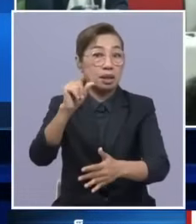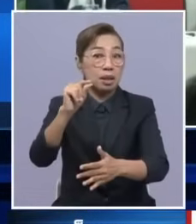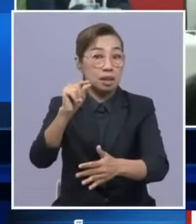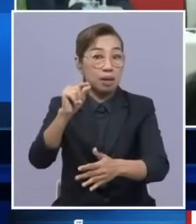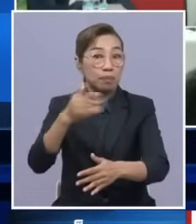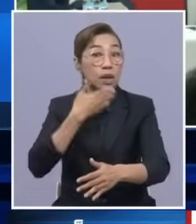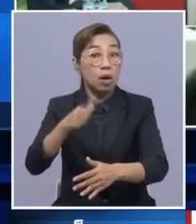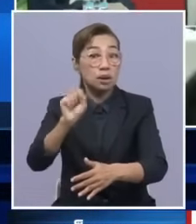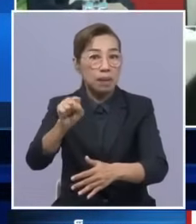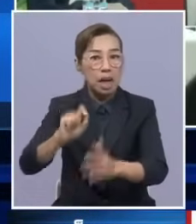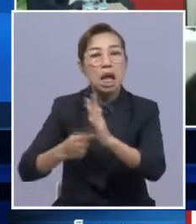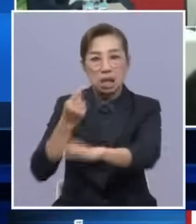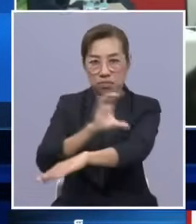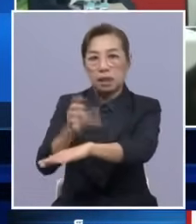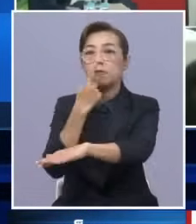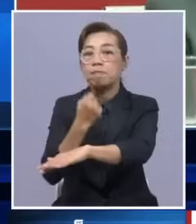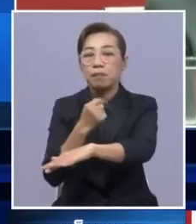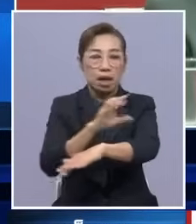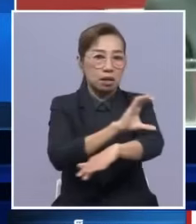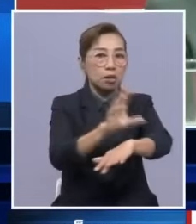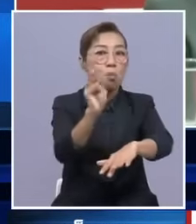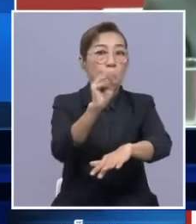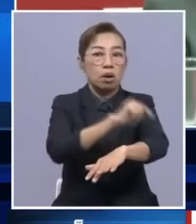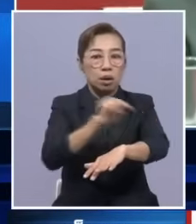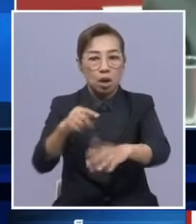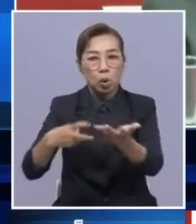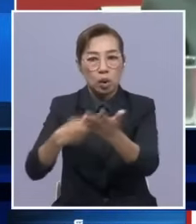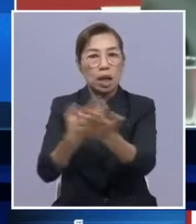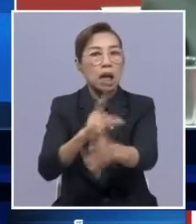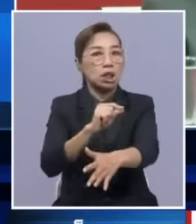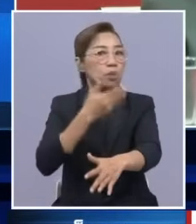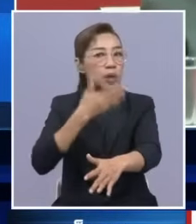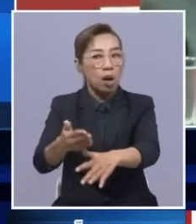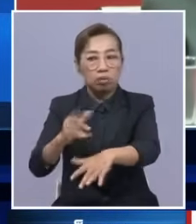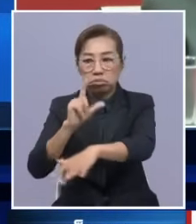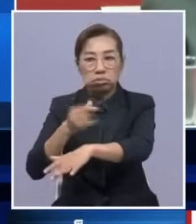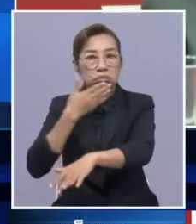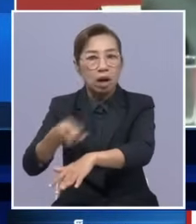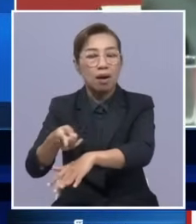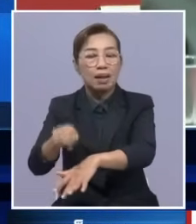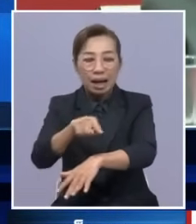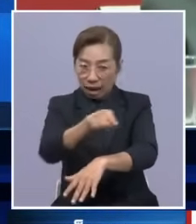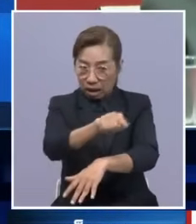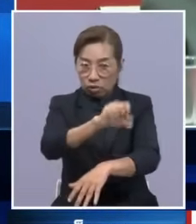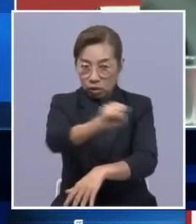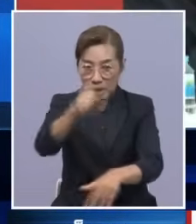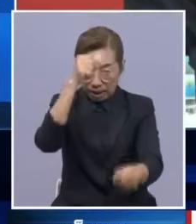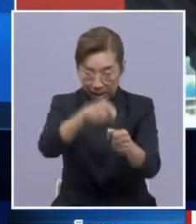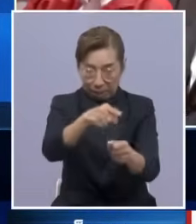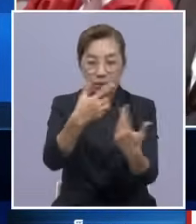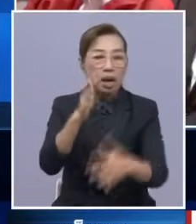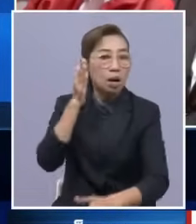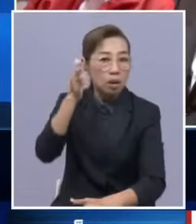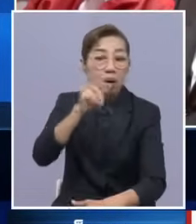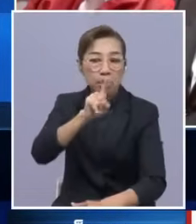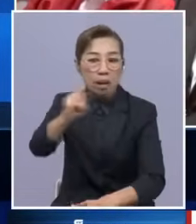แล้วสายสีแดงกับสายสีม่วงเพื่อให้สสไปบอกต่อกับประชาชนรับฟังเสียงสะท้อนกลับมาเพิ่มประสิทธิภาพในการทำง